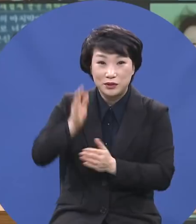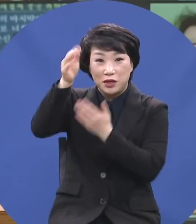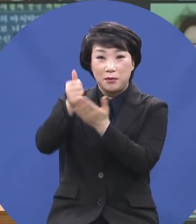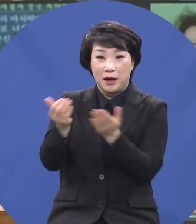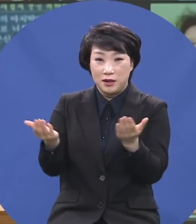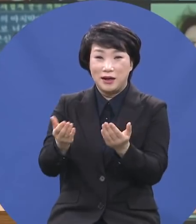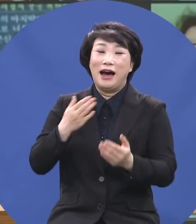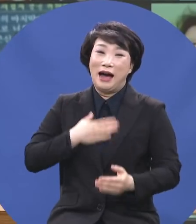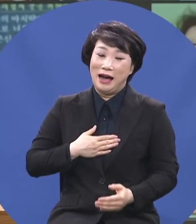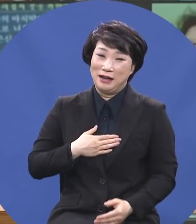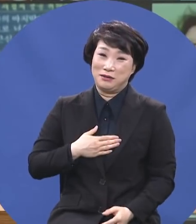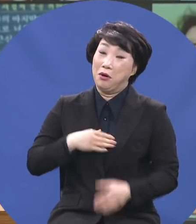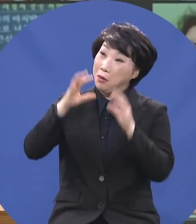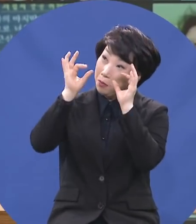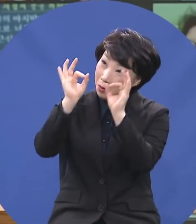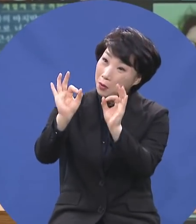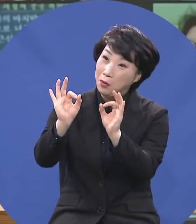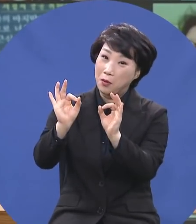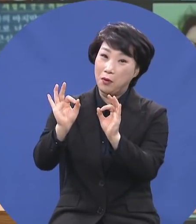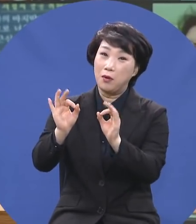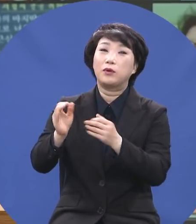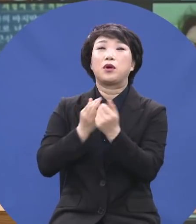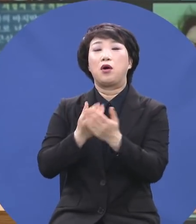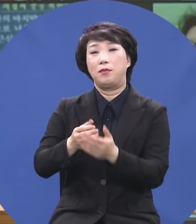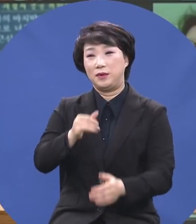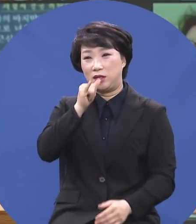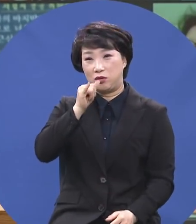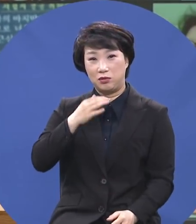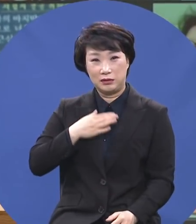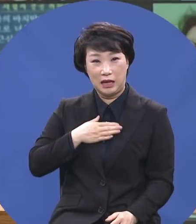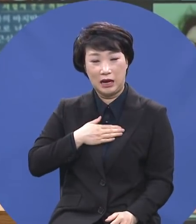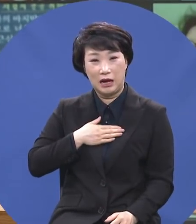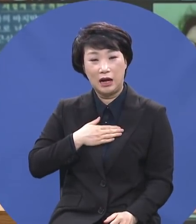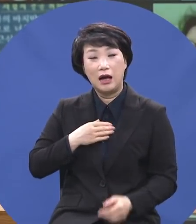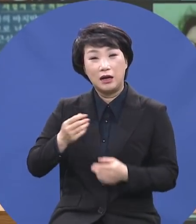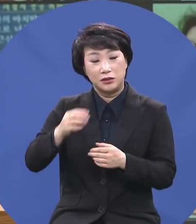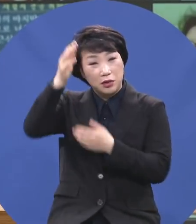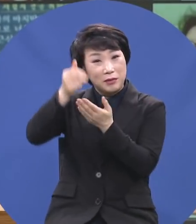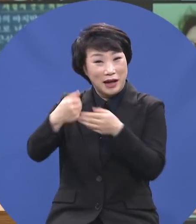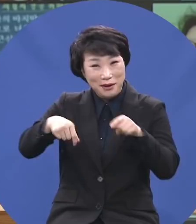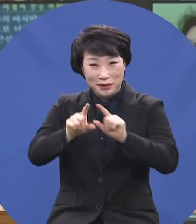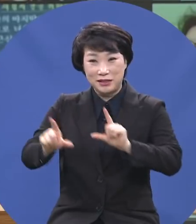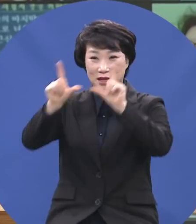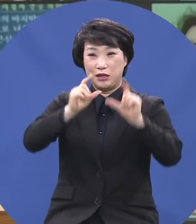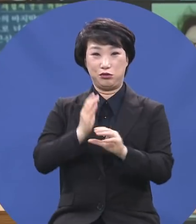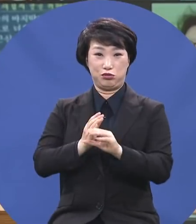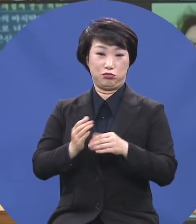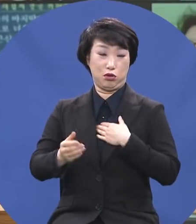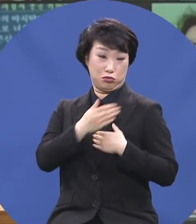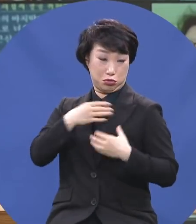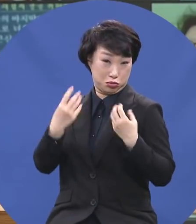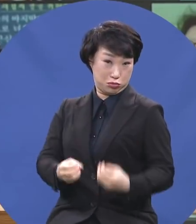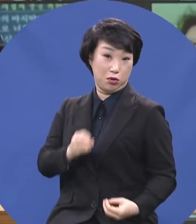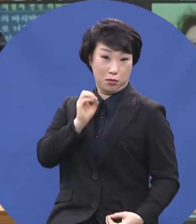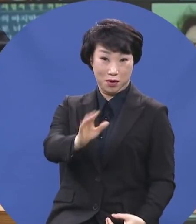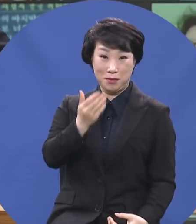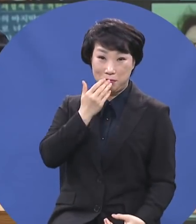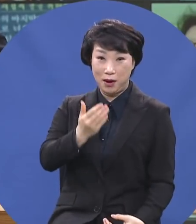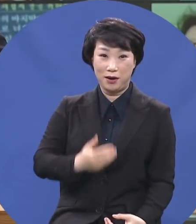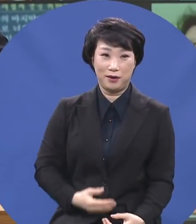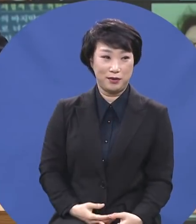역사를 알고 보고 경험하고 살고 있기 때문에 자신 있게 말하지 않아.